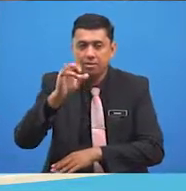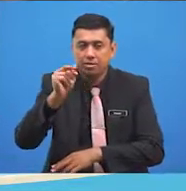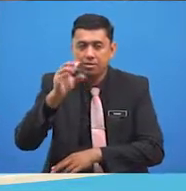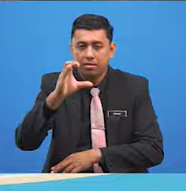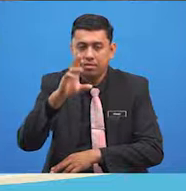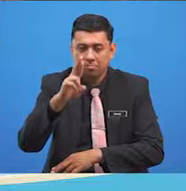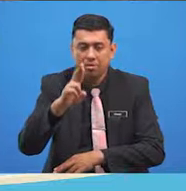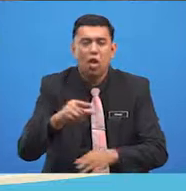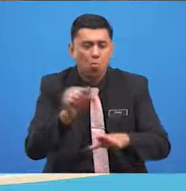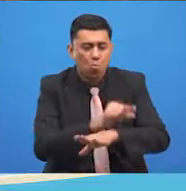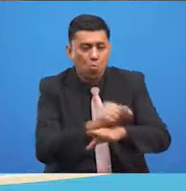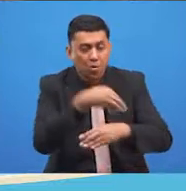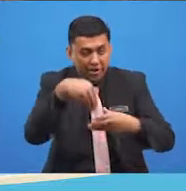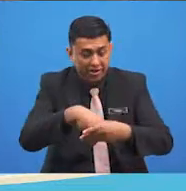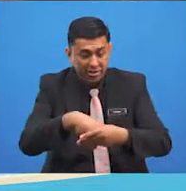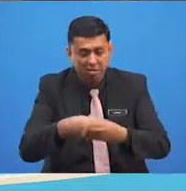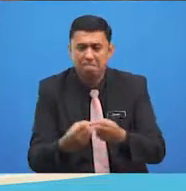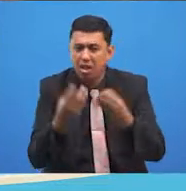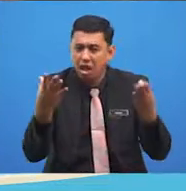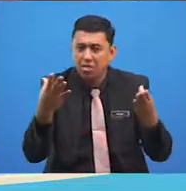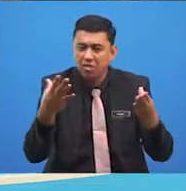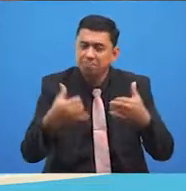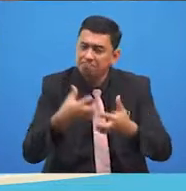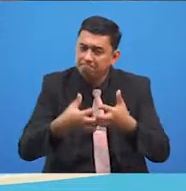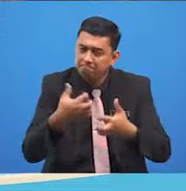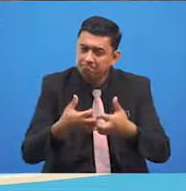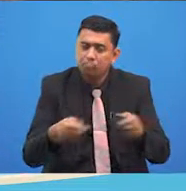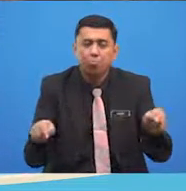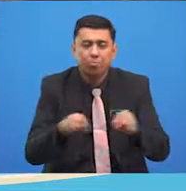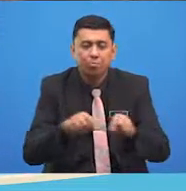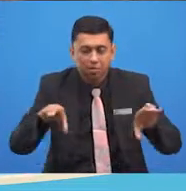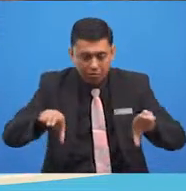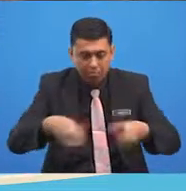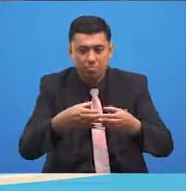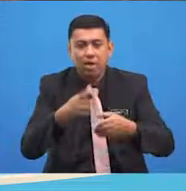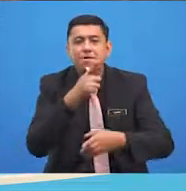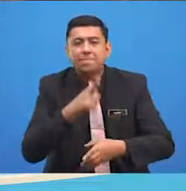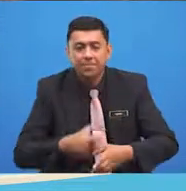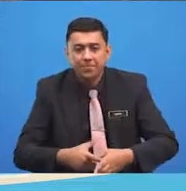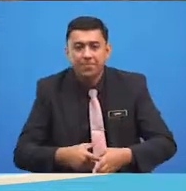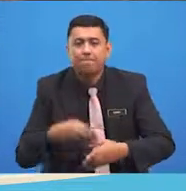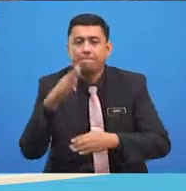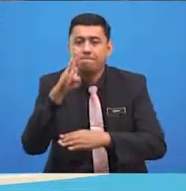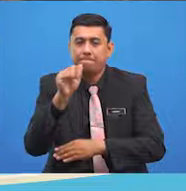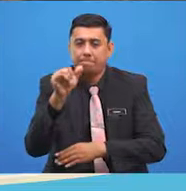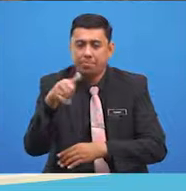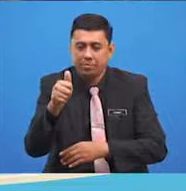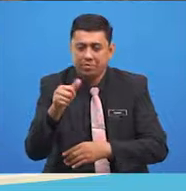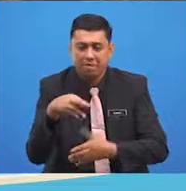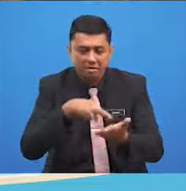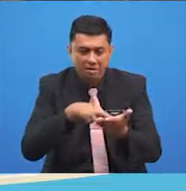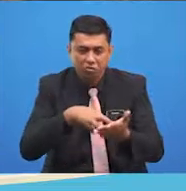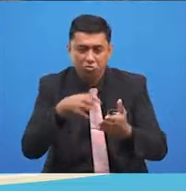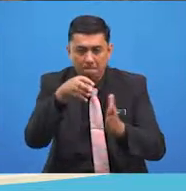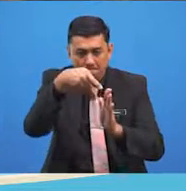turut digunakan dalam pelbagai industri seperti pembuatan pelarut, baja serta racun